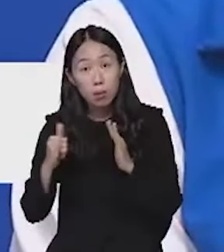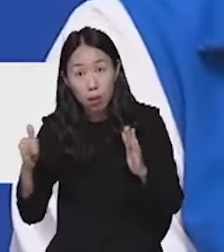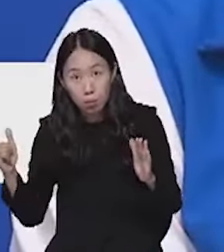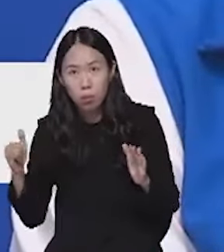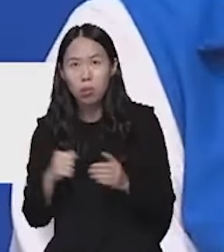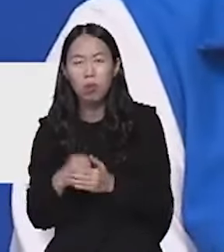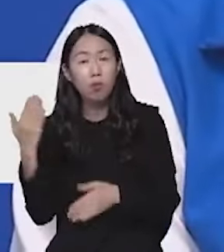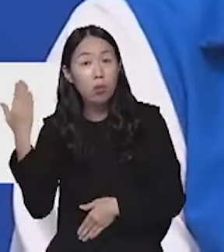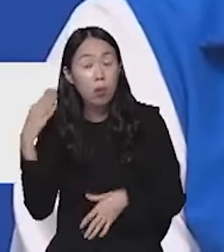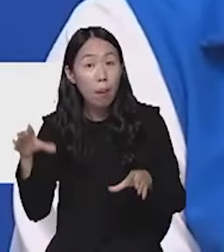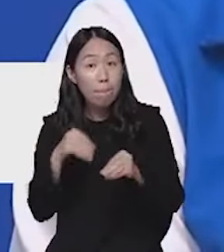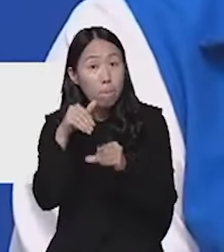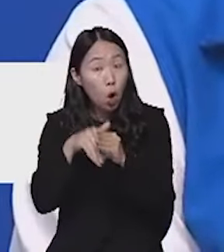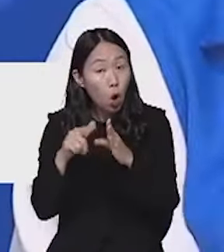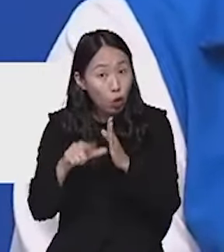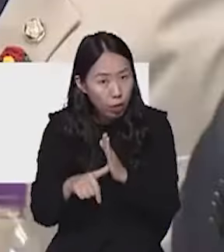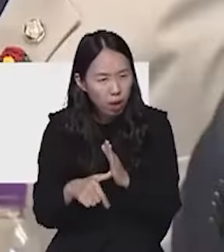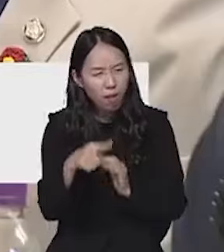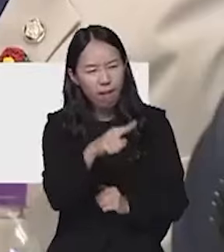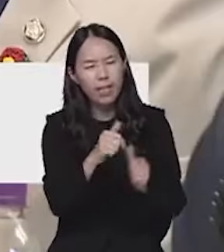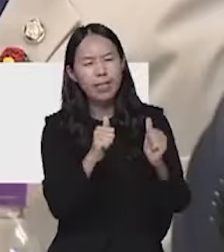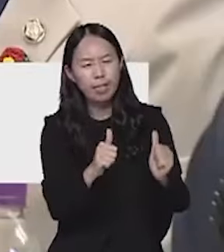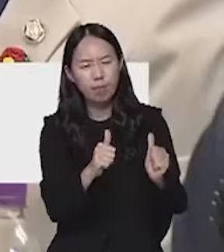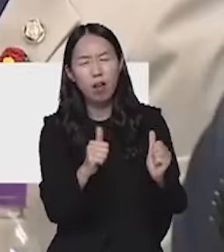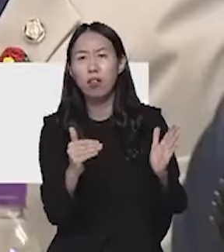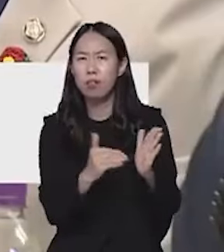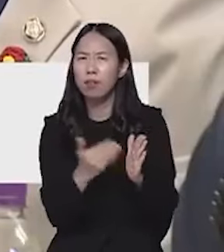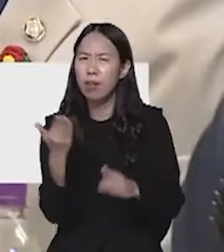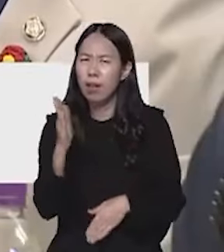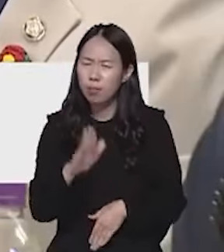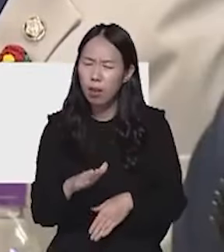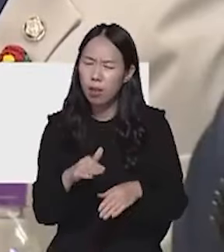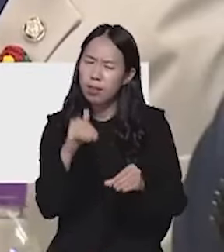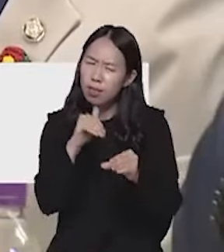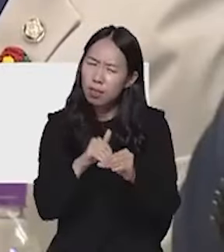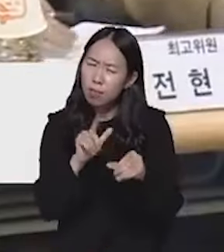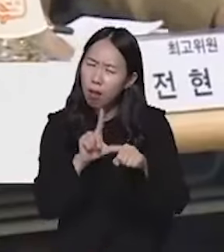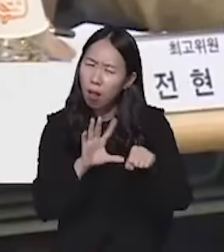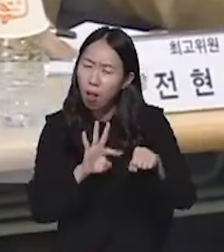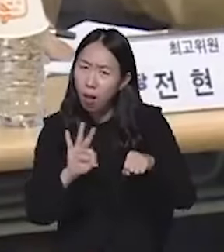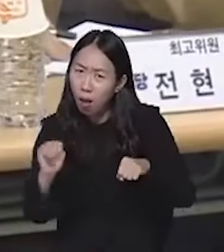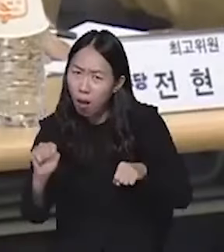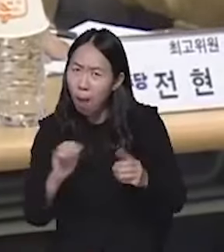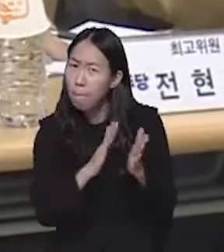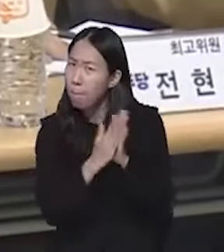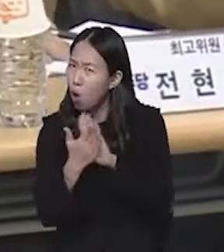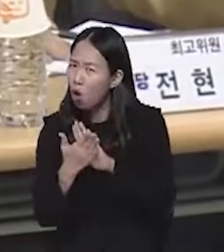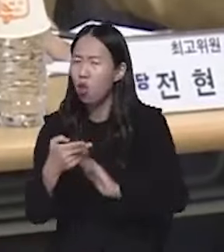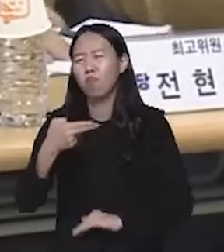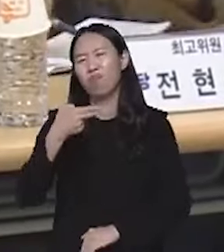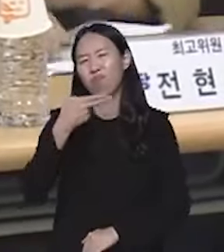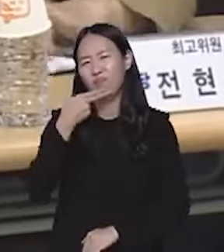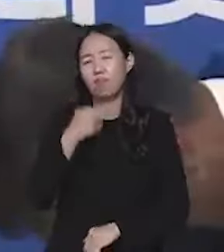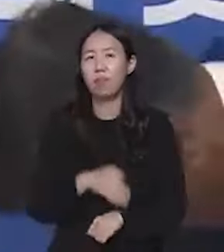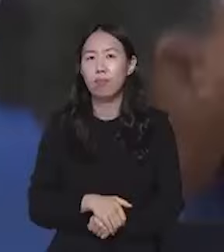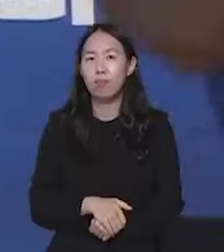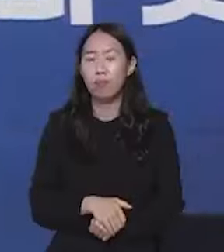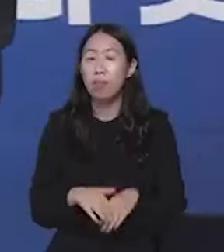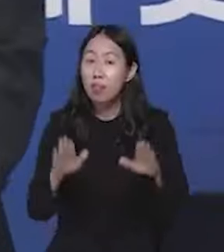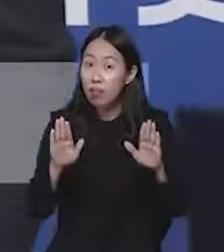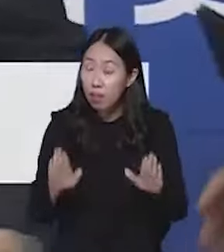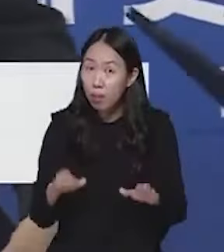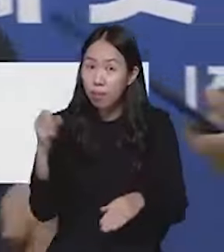통해 정권의 실정을 심판했지만 총선 이후에도 변한 것이 없다고 지적했습니다. 그러면서